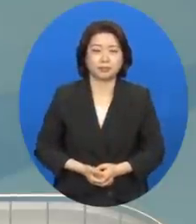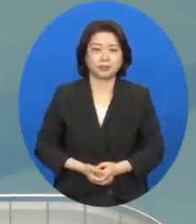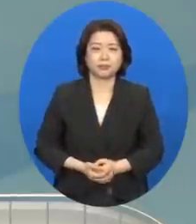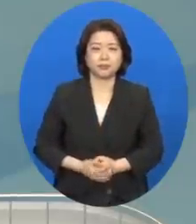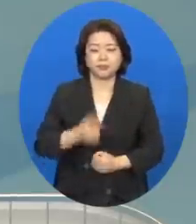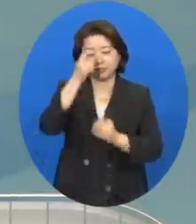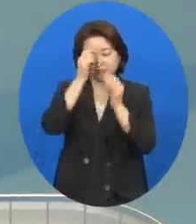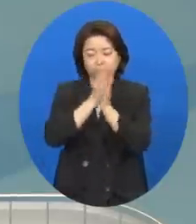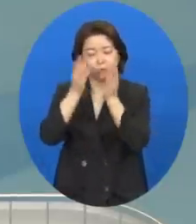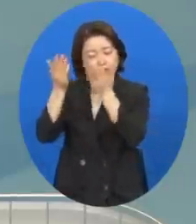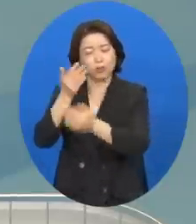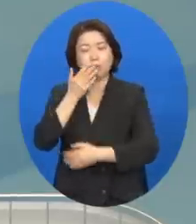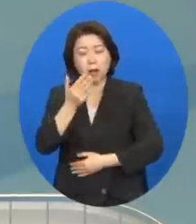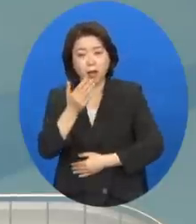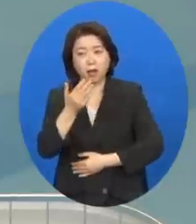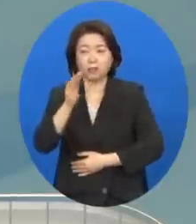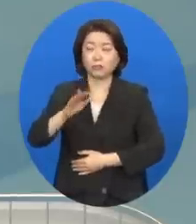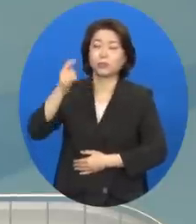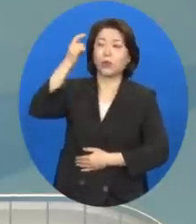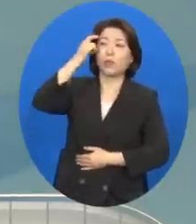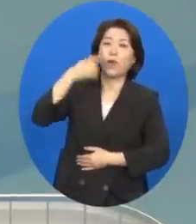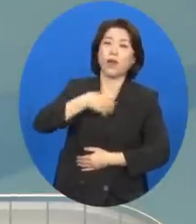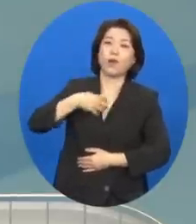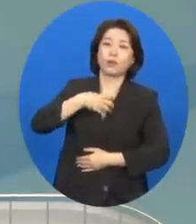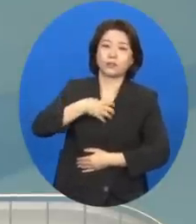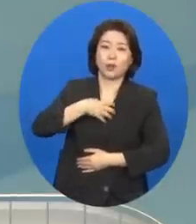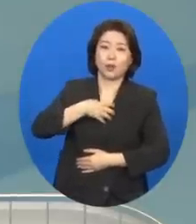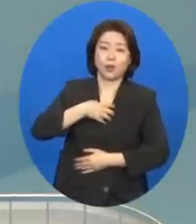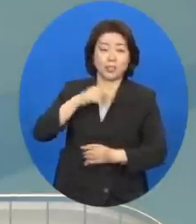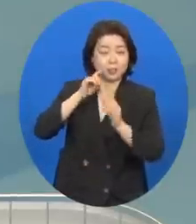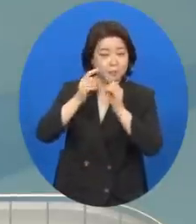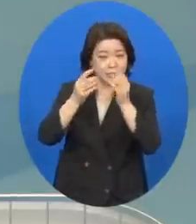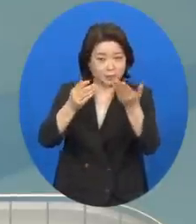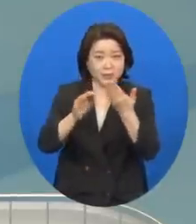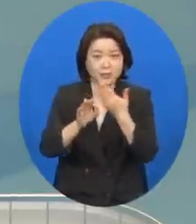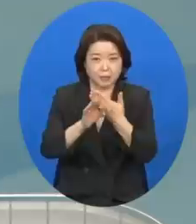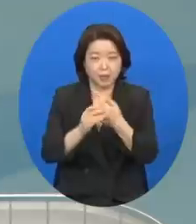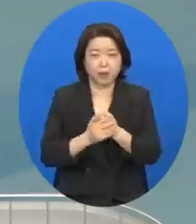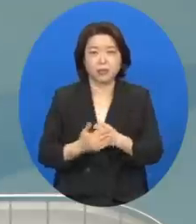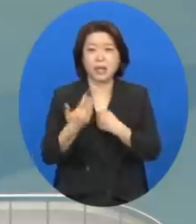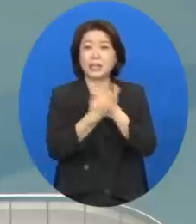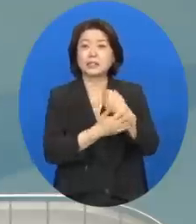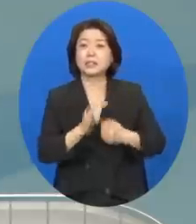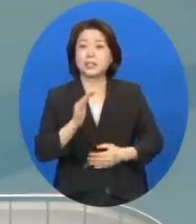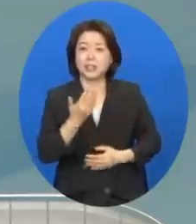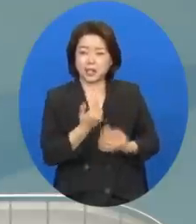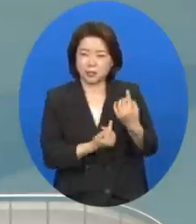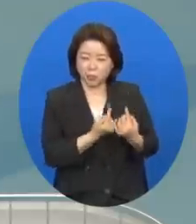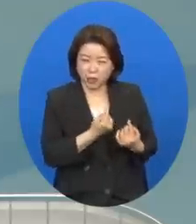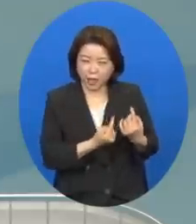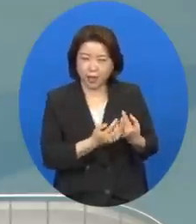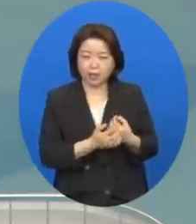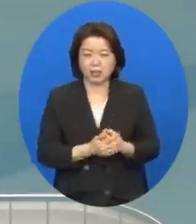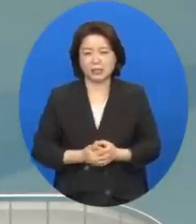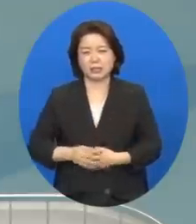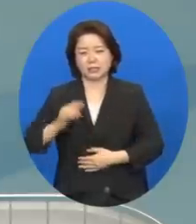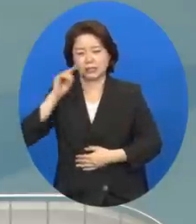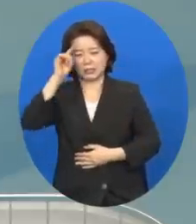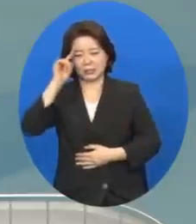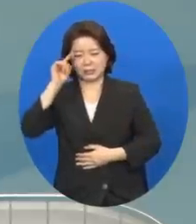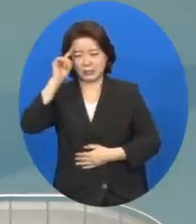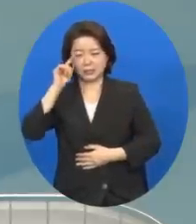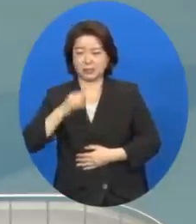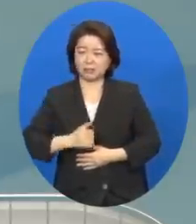기도할 수 있는데 왜 걱정하십니까? 이런 말씀을 드리면 은혜가 되기보다 짜증이 나시는